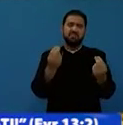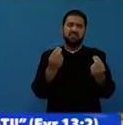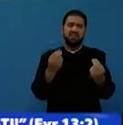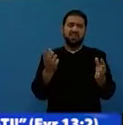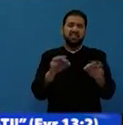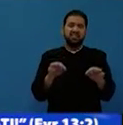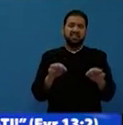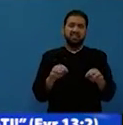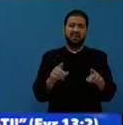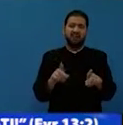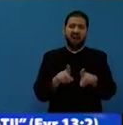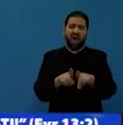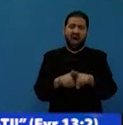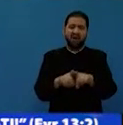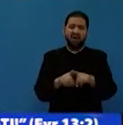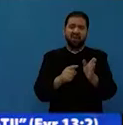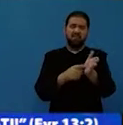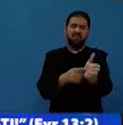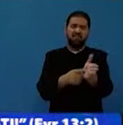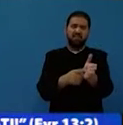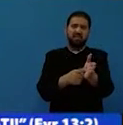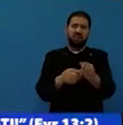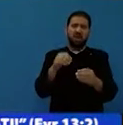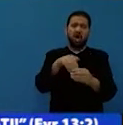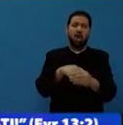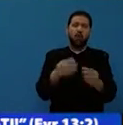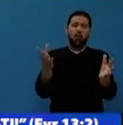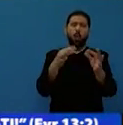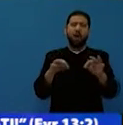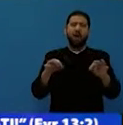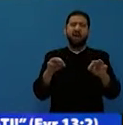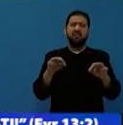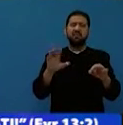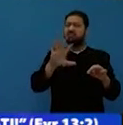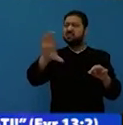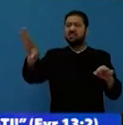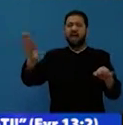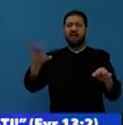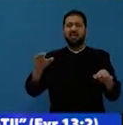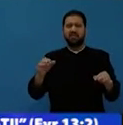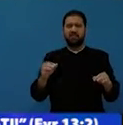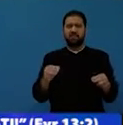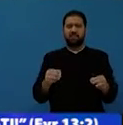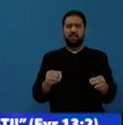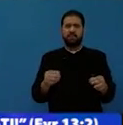cu ostilitate într-o altă țară, aflându-se în această stare de